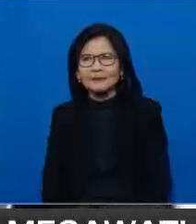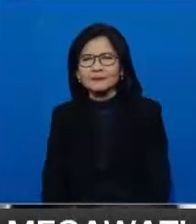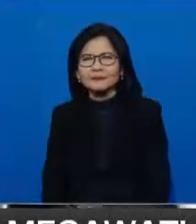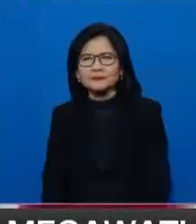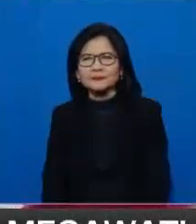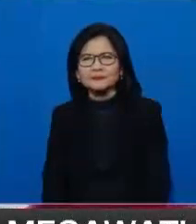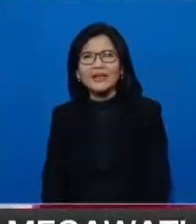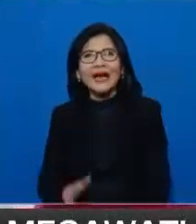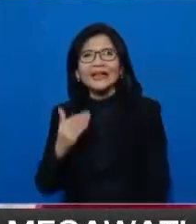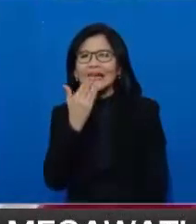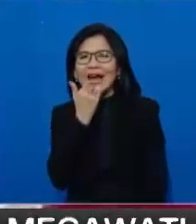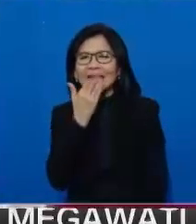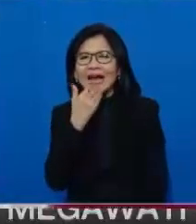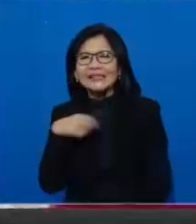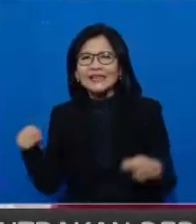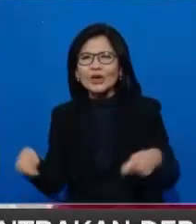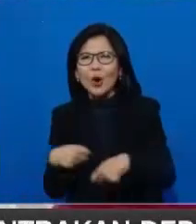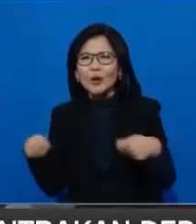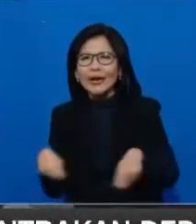dan nasi goreng buah naga.